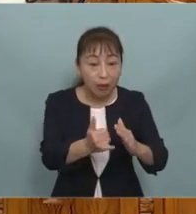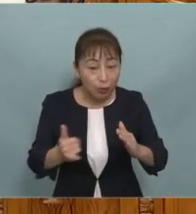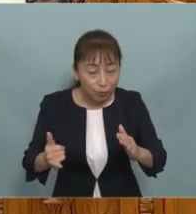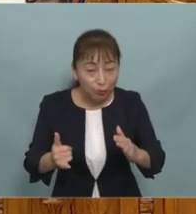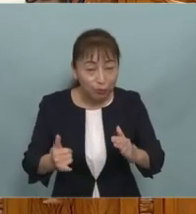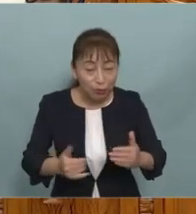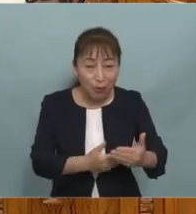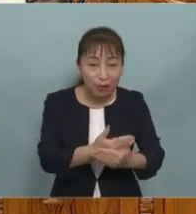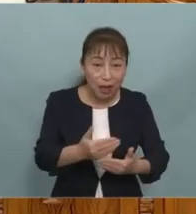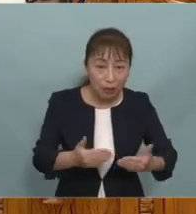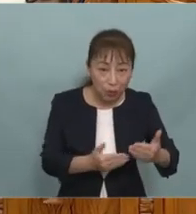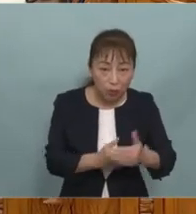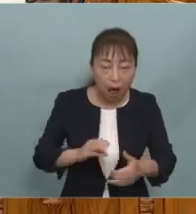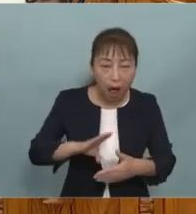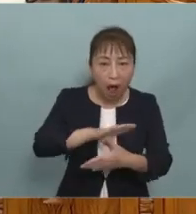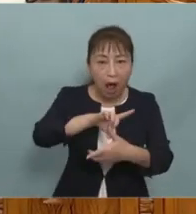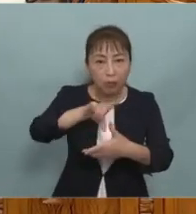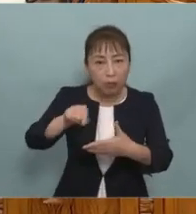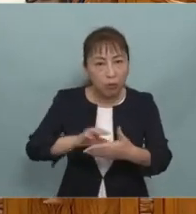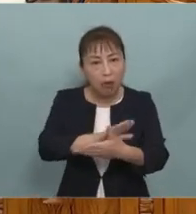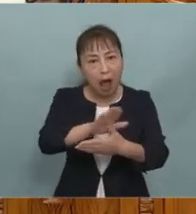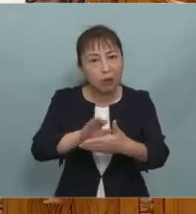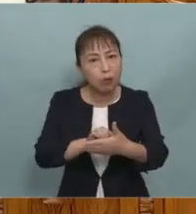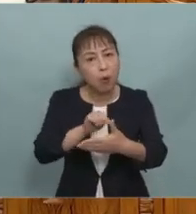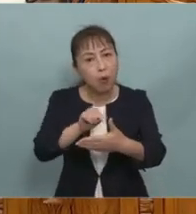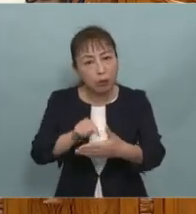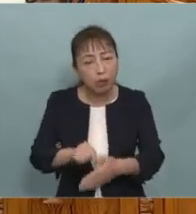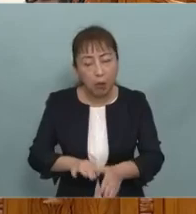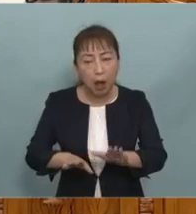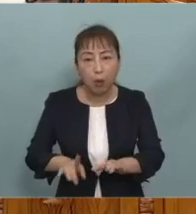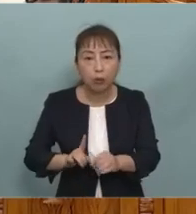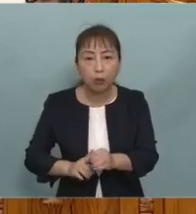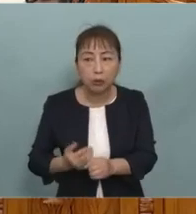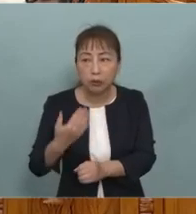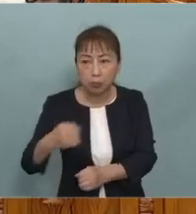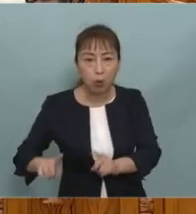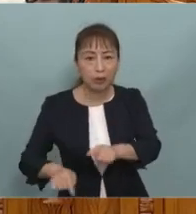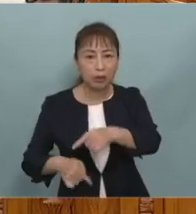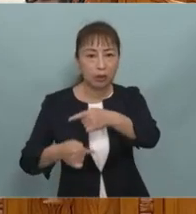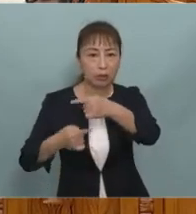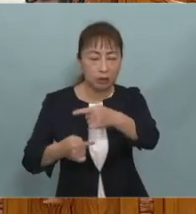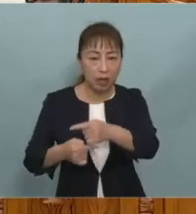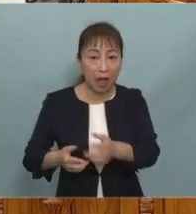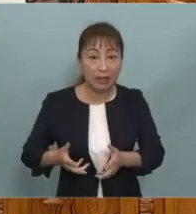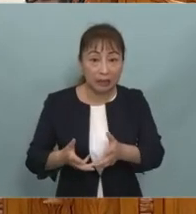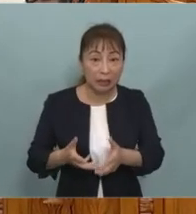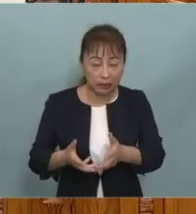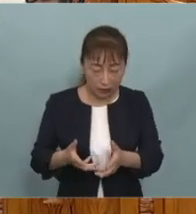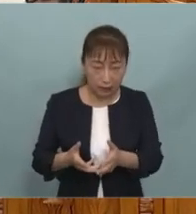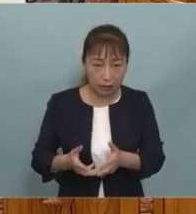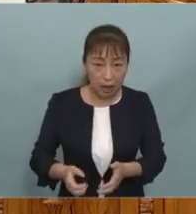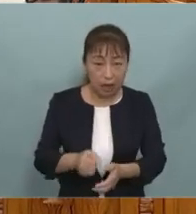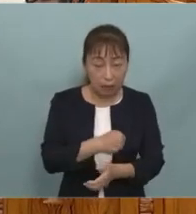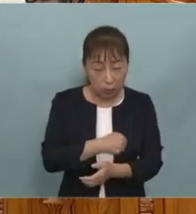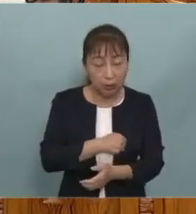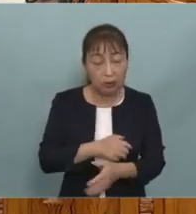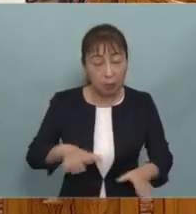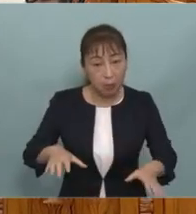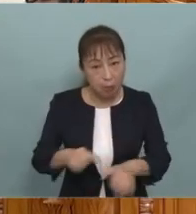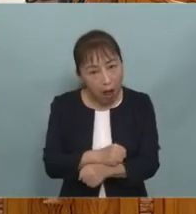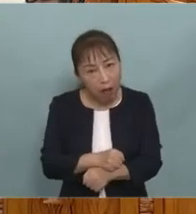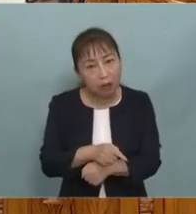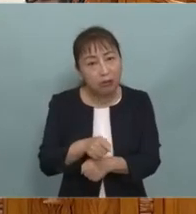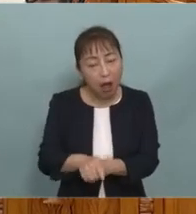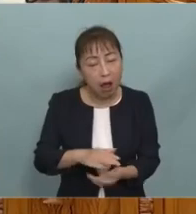が野半島では今年の元日地震により一瞬にして奪われました